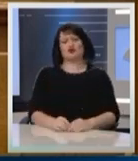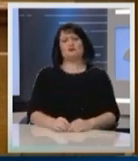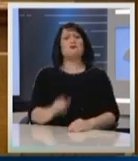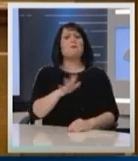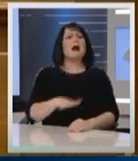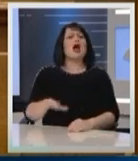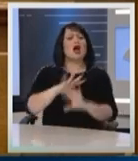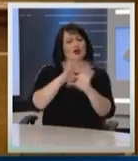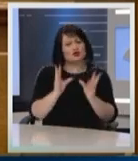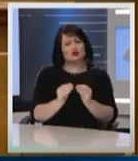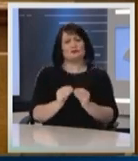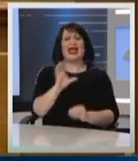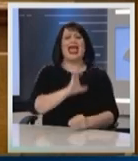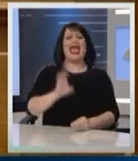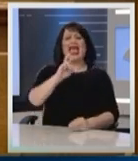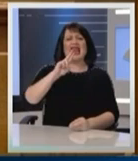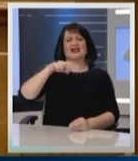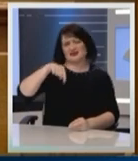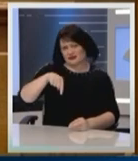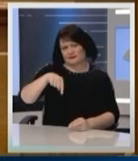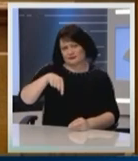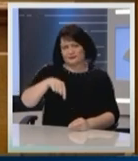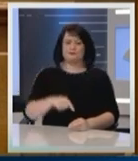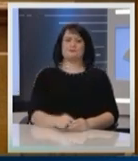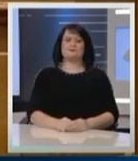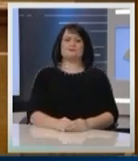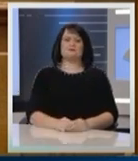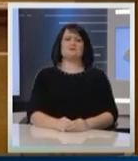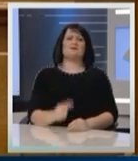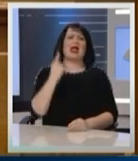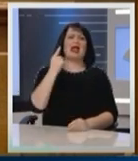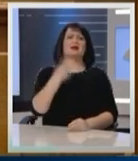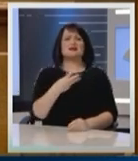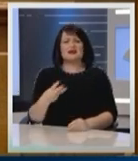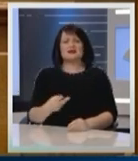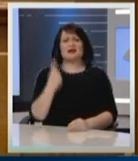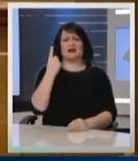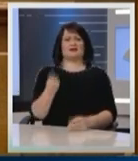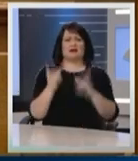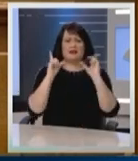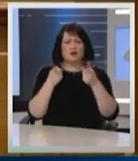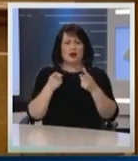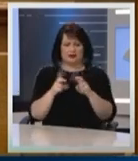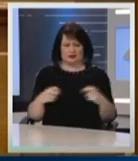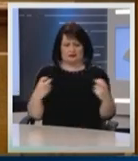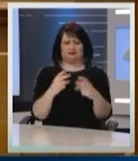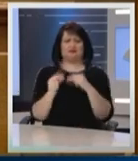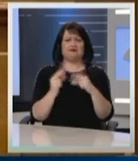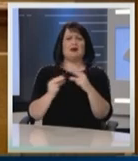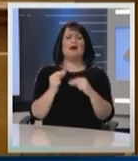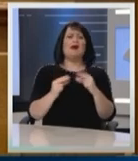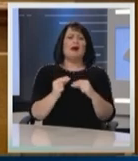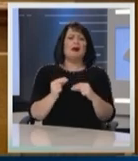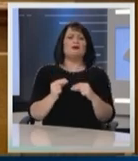παντού, στην ΕΡΤ. Εμφανίζεται ένας του ΣΥΡΙΖΑ και ένας της Νέας Δημοκρατίας και το πάνελ κατά